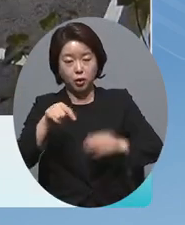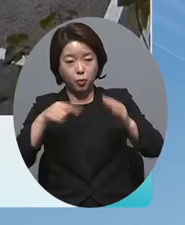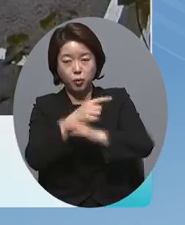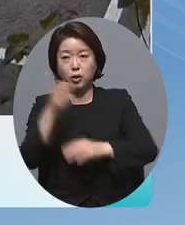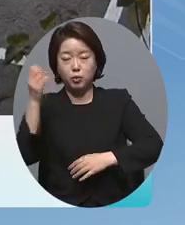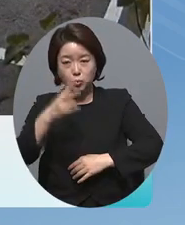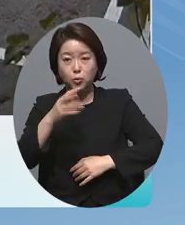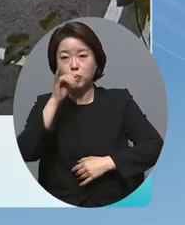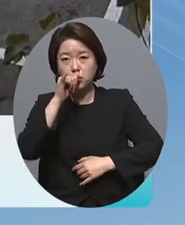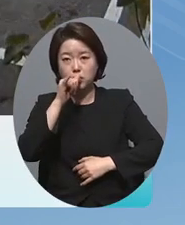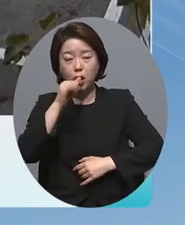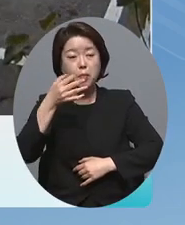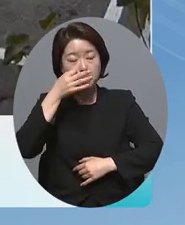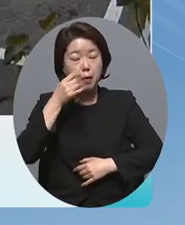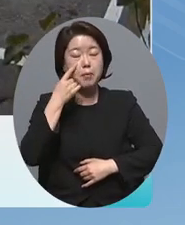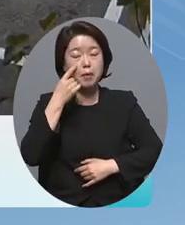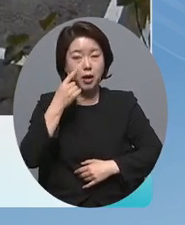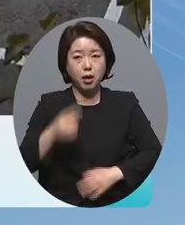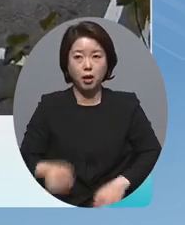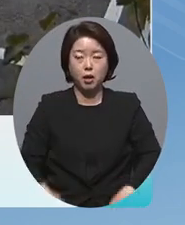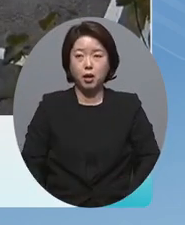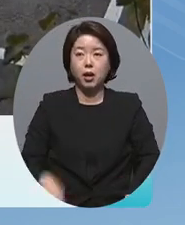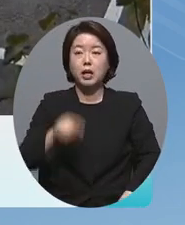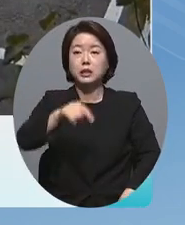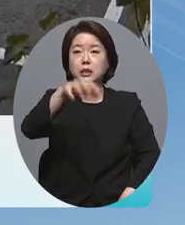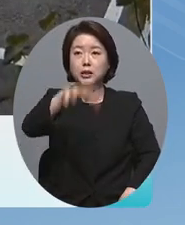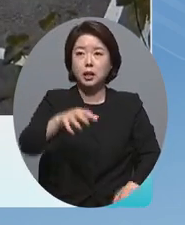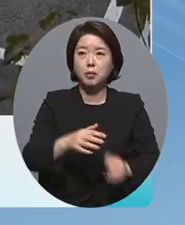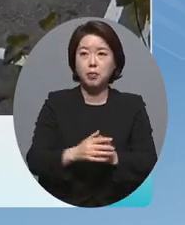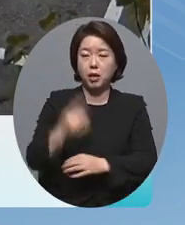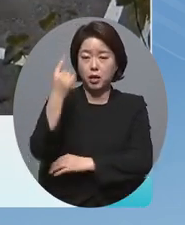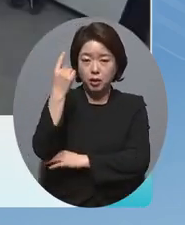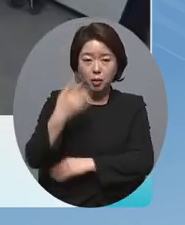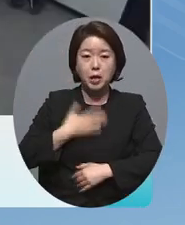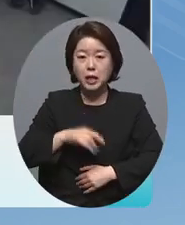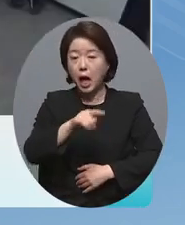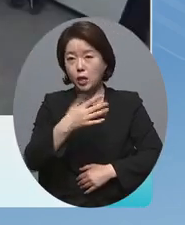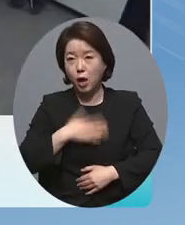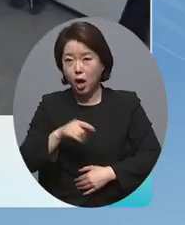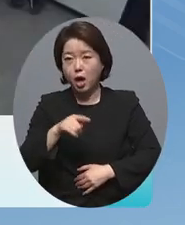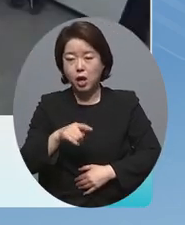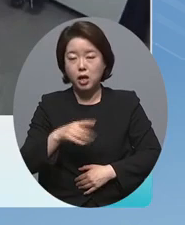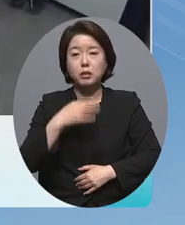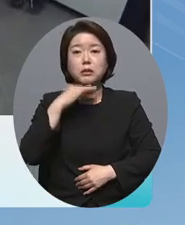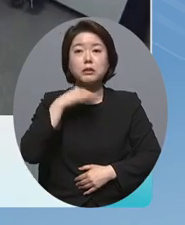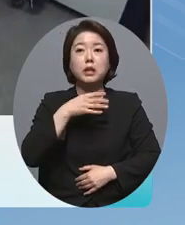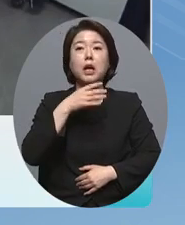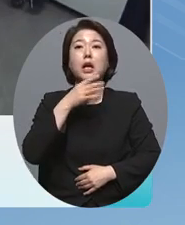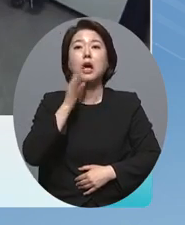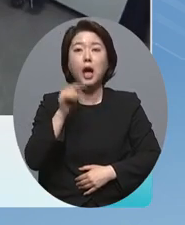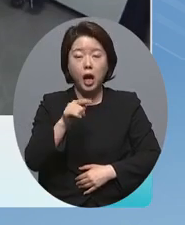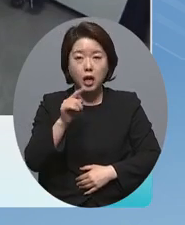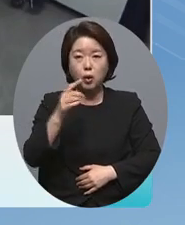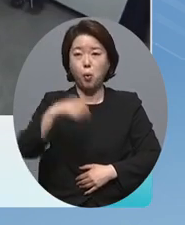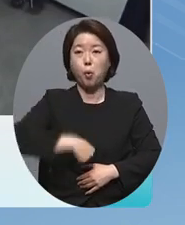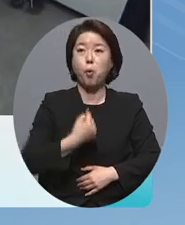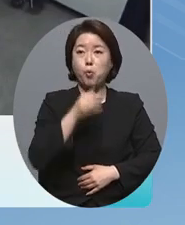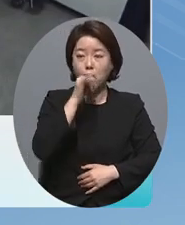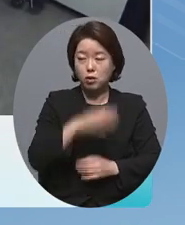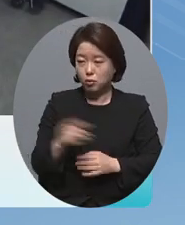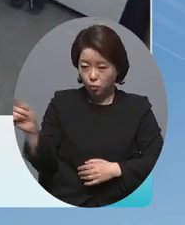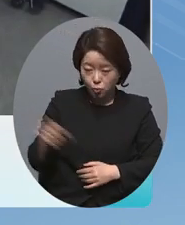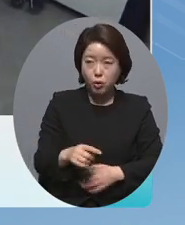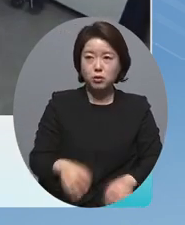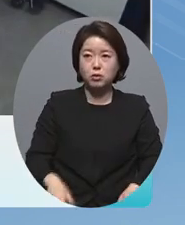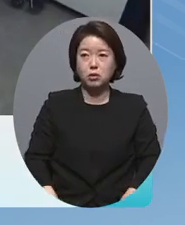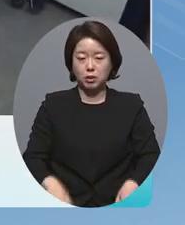다 공유가 됐으면 보십시오. 뭐냐면은 그 앞에 경비 아저씨 저도 아는 분입니다. 그 나이 드신 경비 아저씨 혼자 계시는데 왔어요. 들어오니까